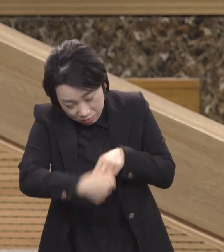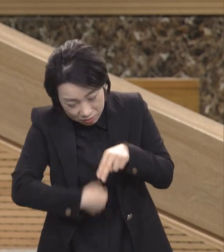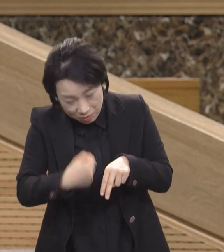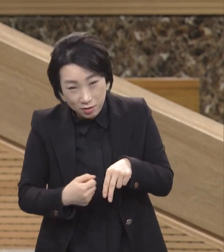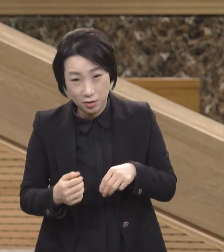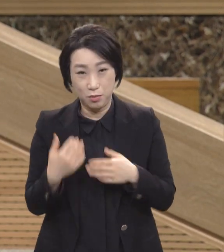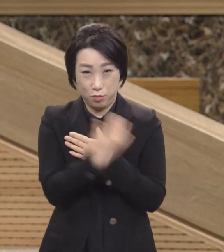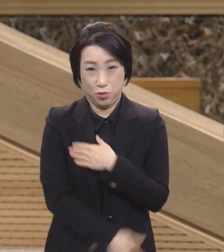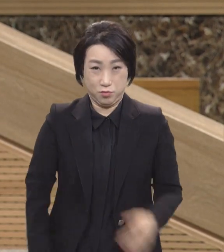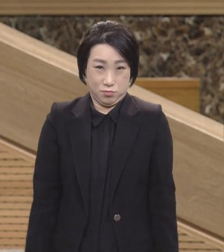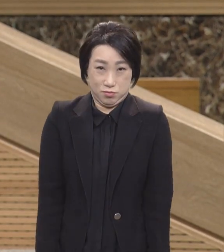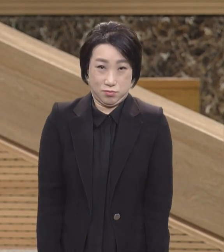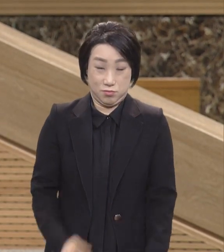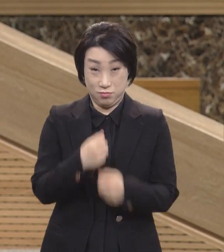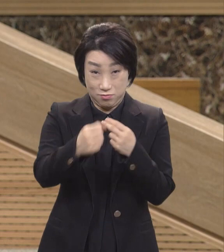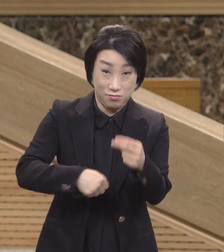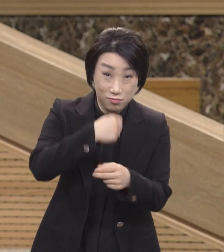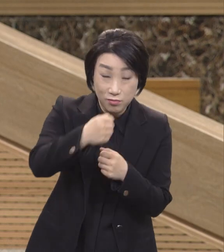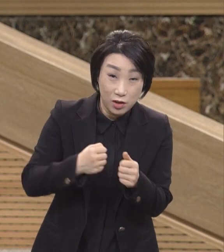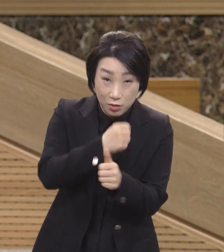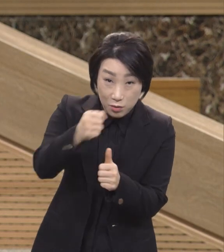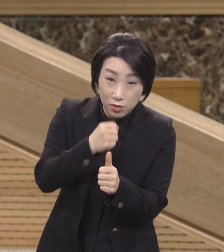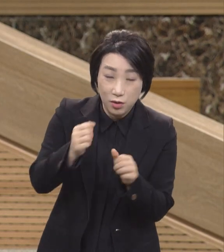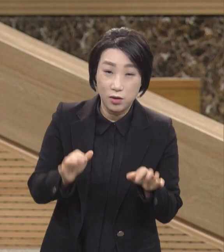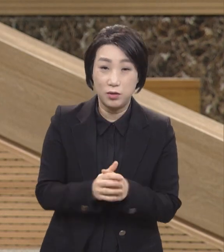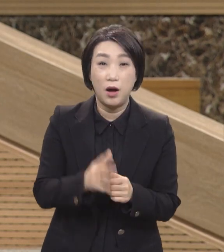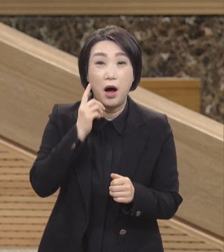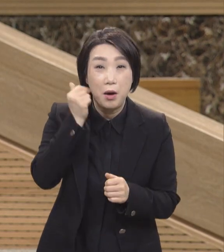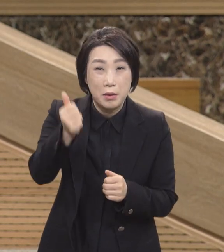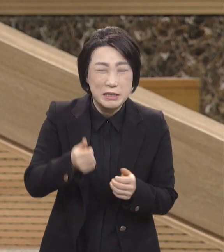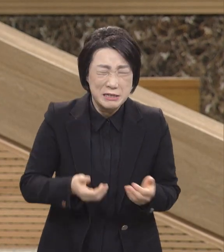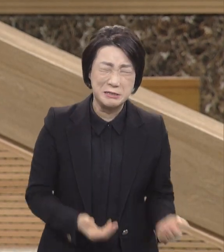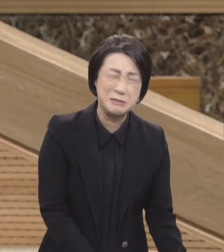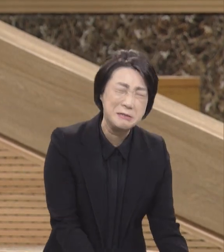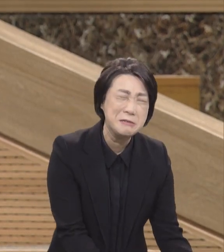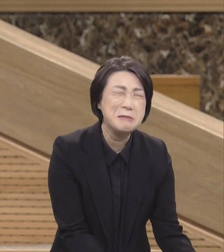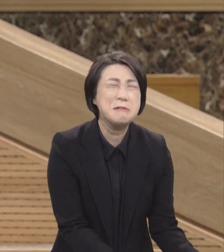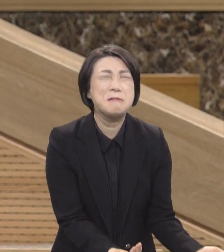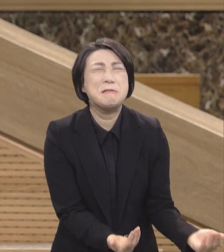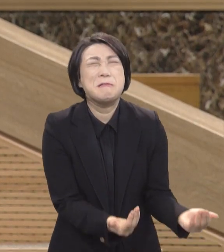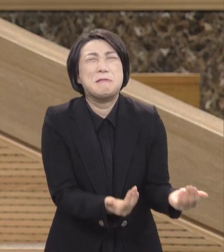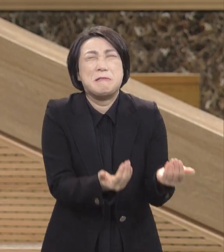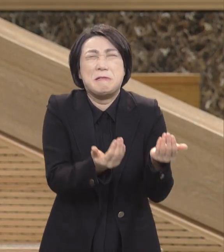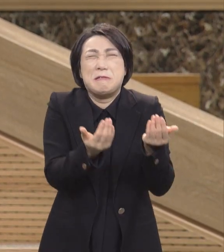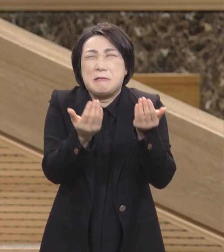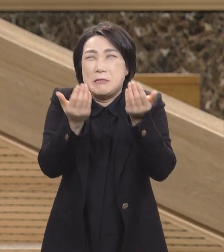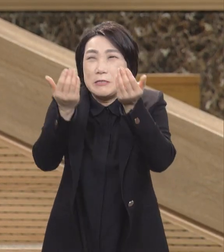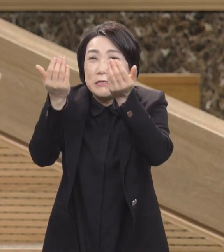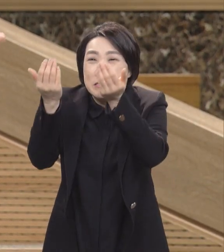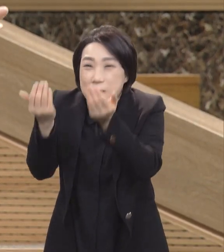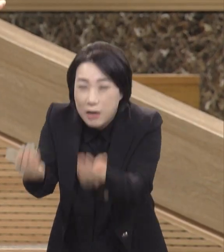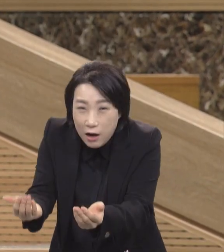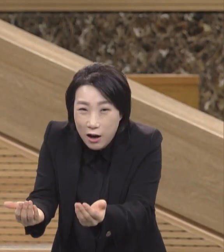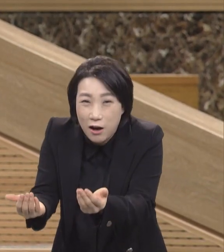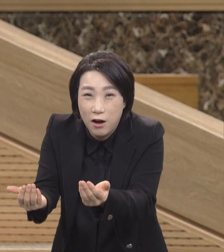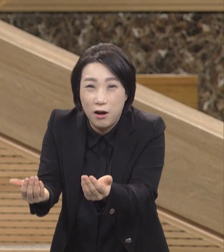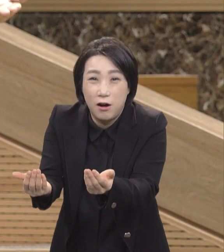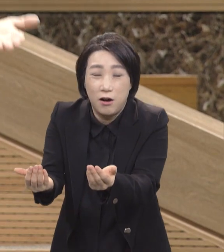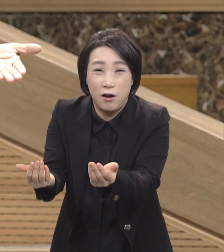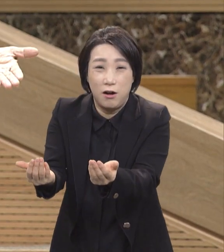완전히 묶어놓습니다. 그 아버지가 끼인 데고 바다 시들어서